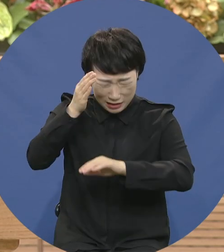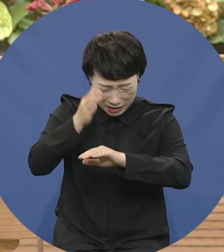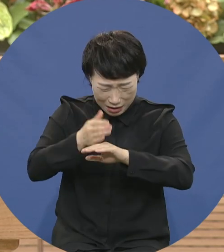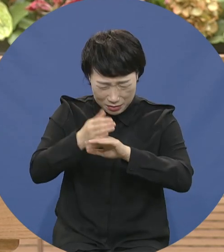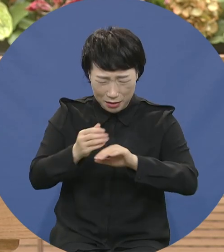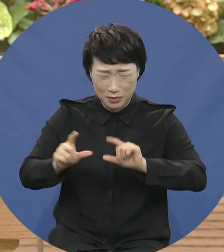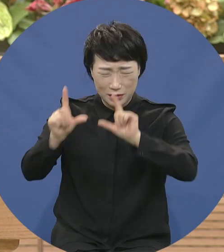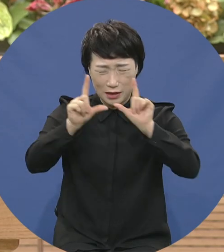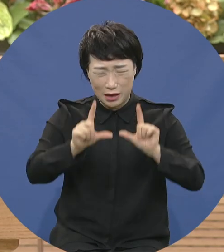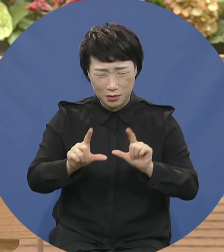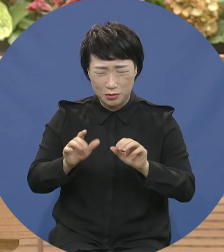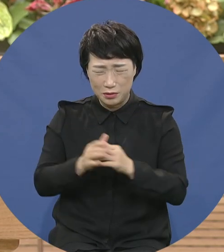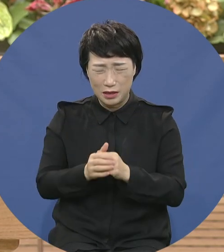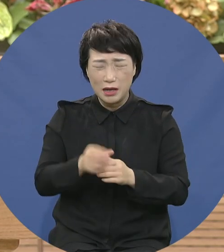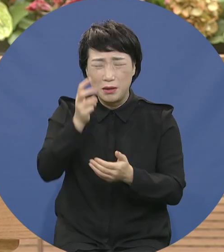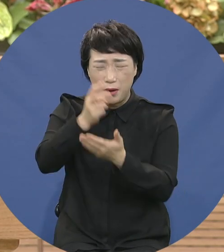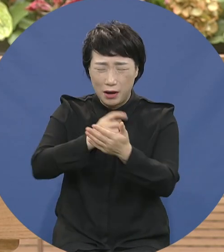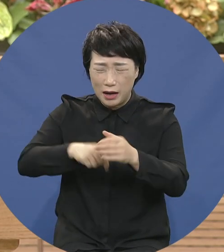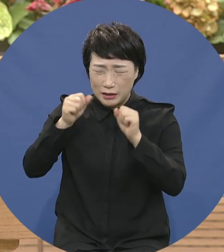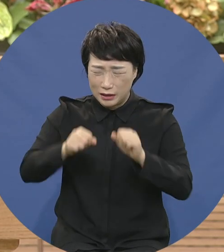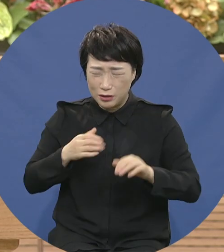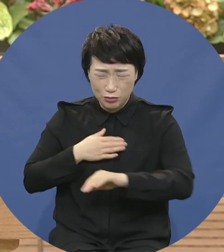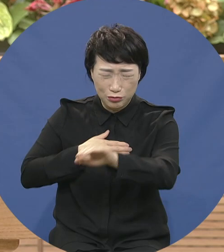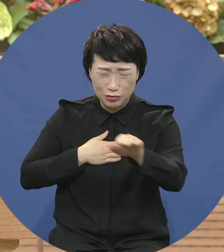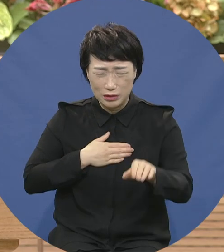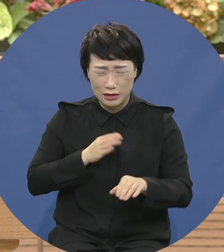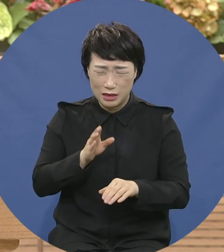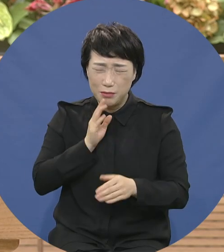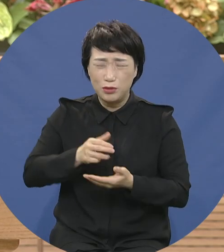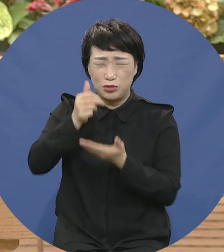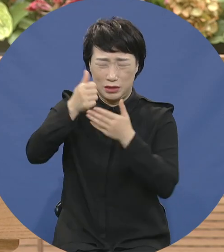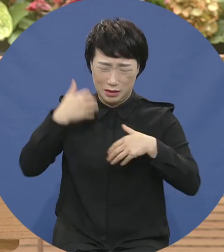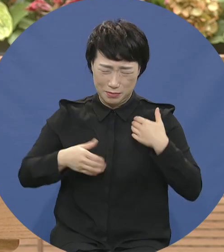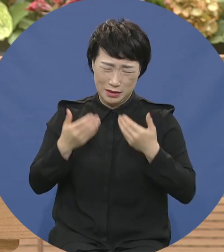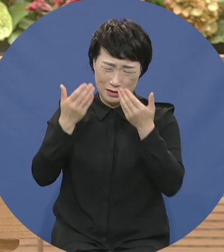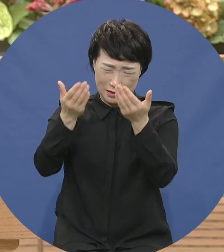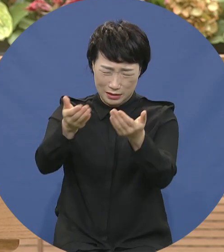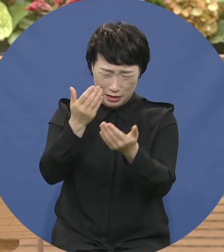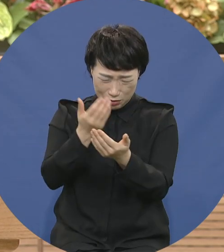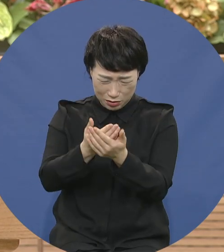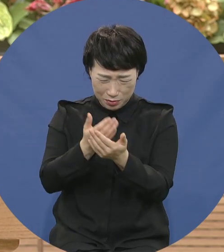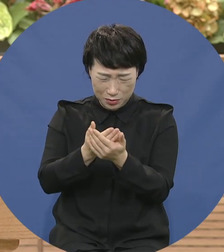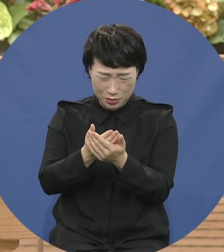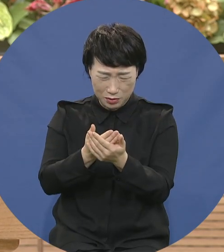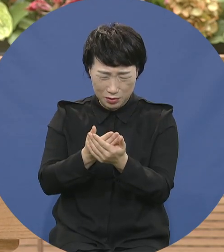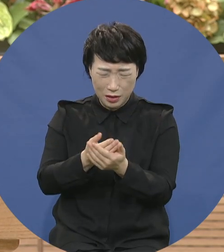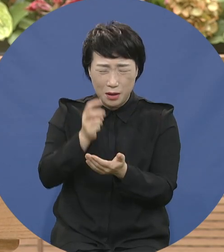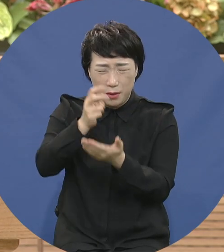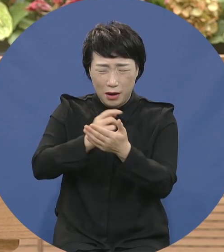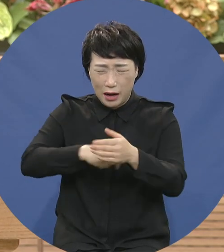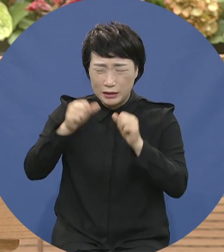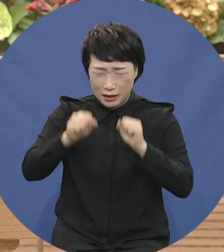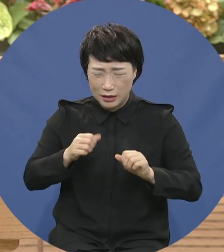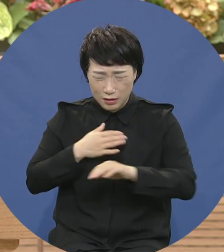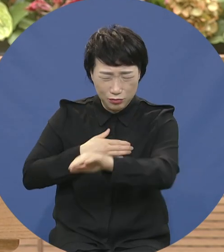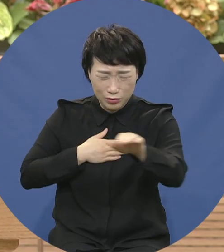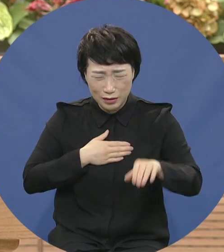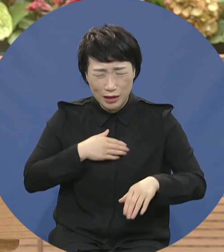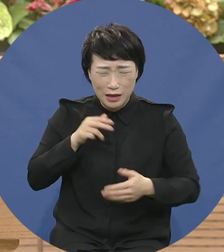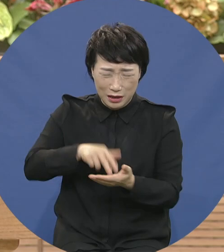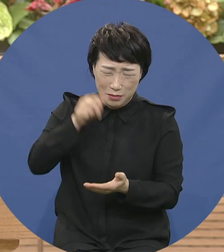감사하게 하시고 이 법 아래 있는 자는 참으로 주님을 기쁘시게 하게 도와주시고 이 법 아래 있는 자는 날고